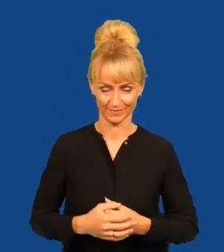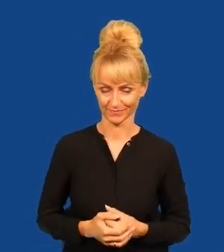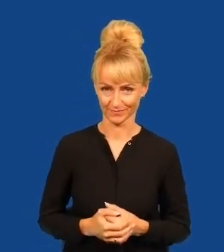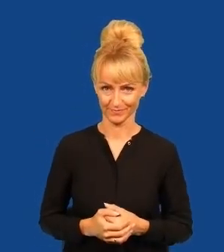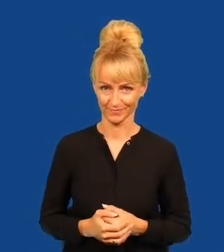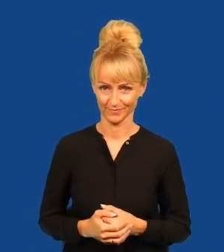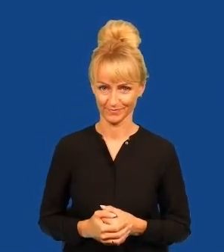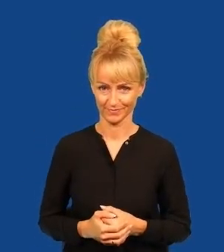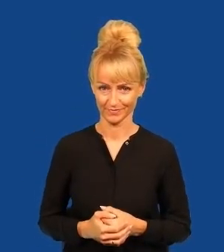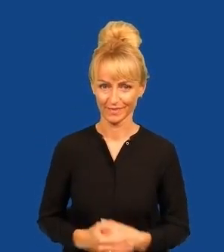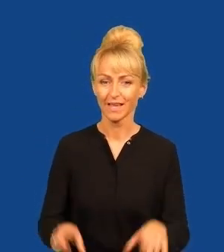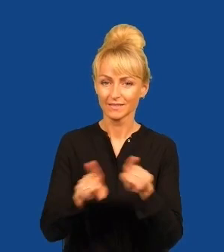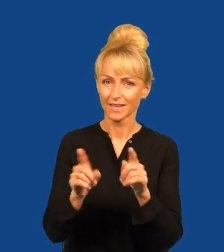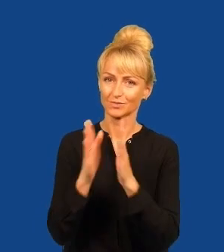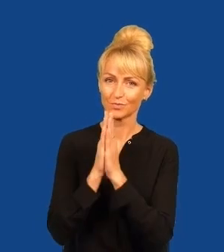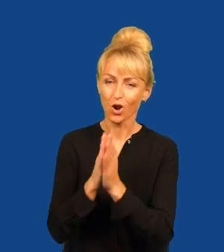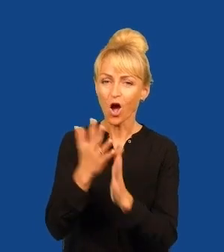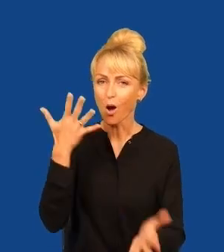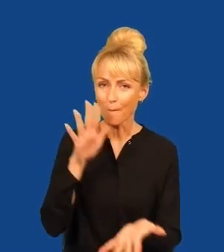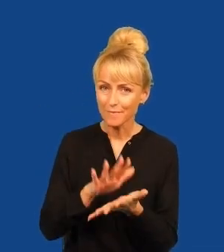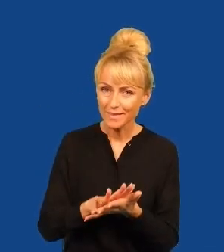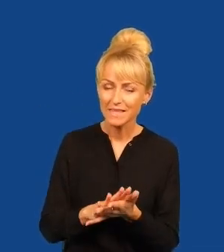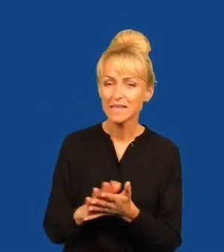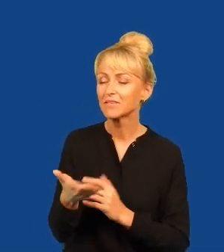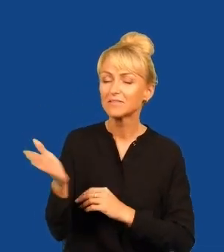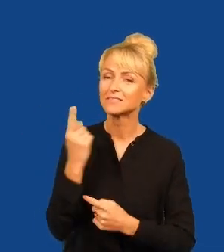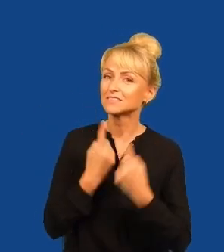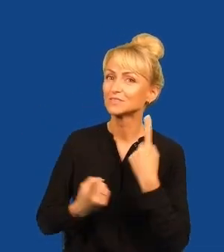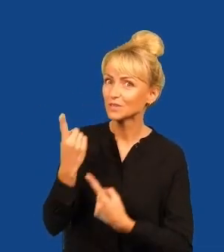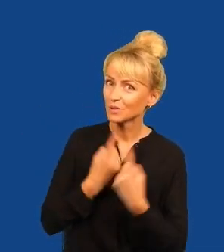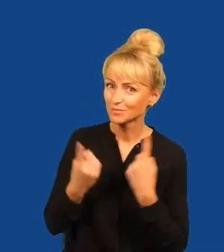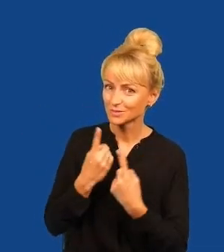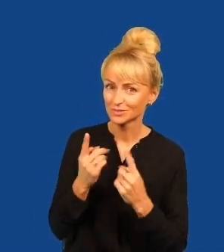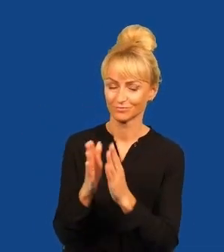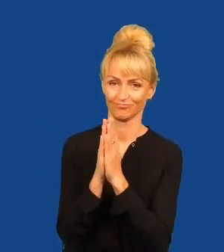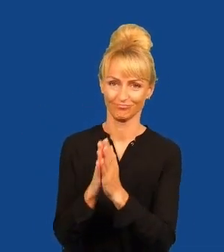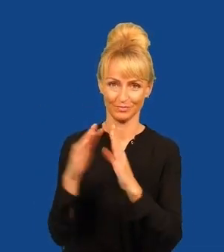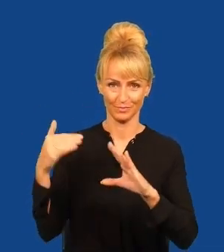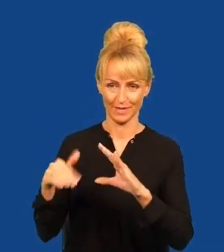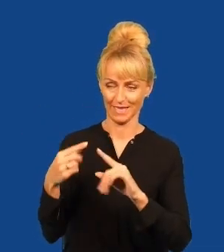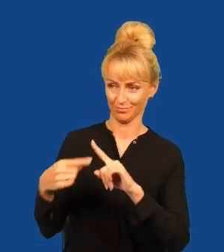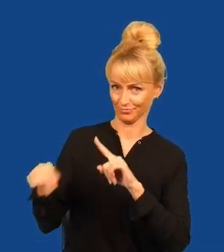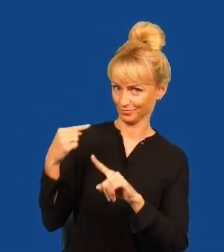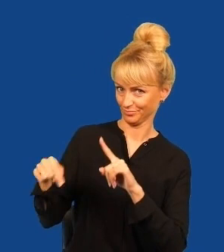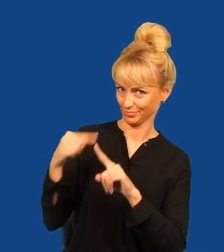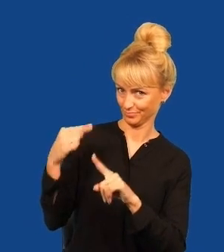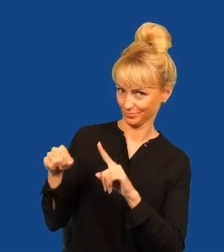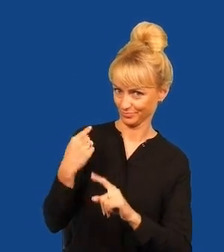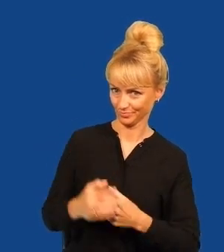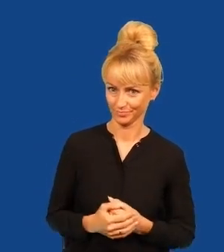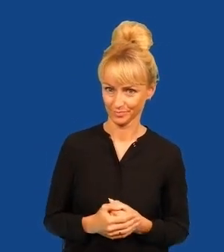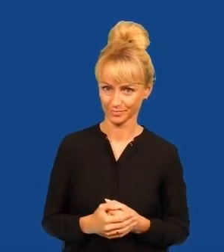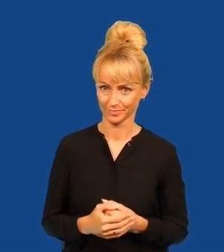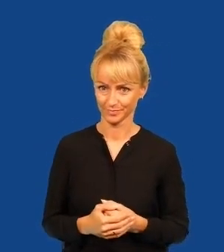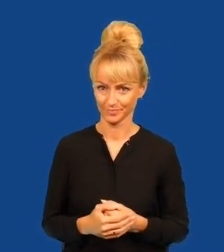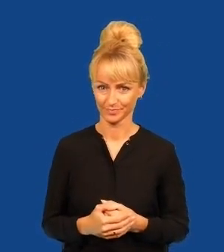Liczymy też na wasz feedback. Tutaj ux@cyfragov.pl. Ja sam jestem pod tym mailem, więc zapraszam was serdecznie. Dam jeszcze chwileczkę, żebyście